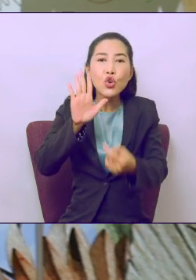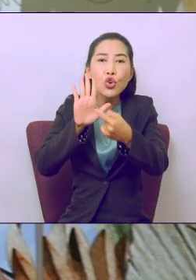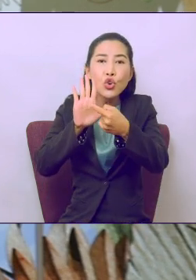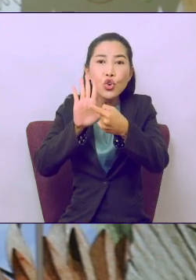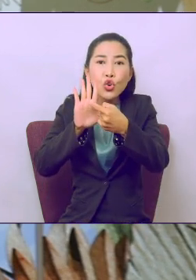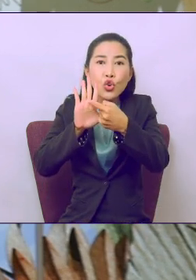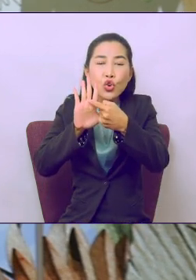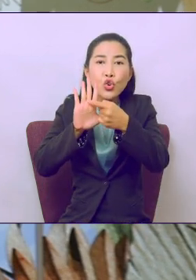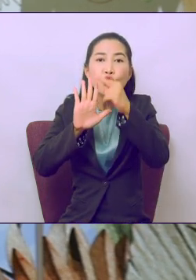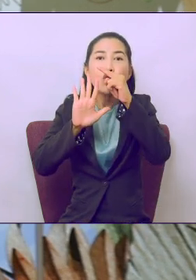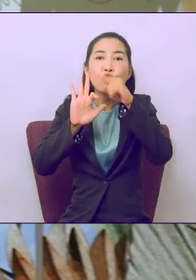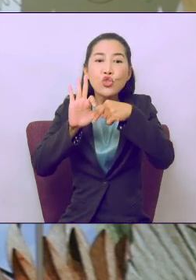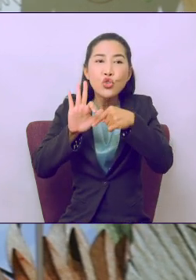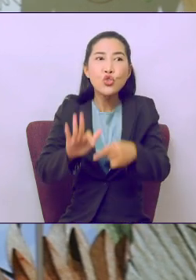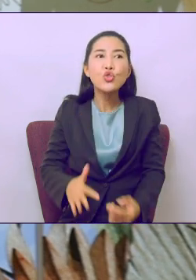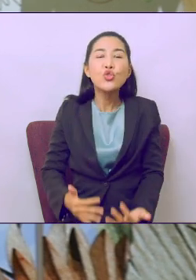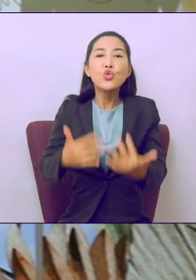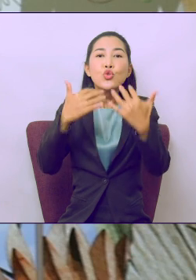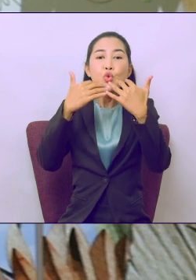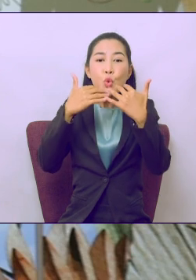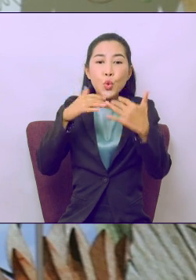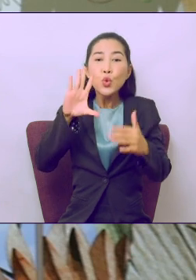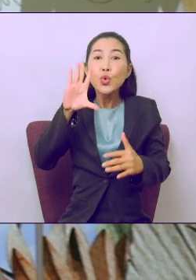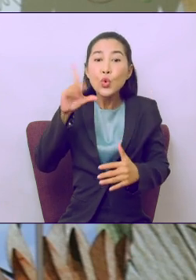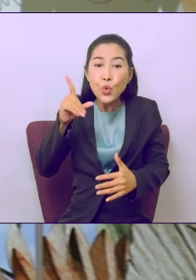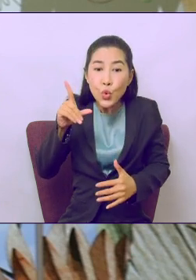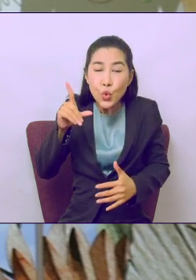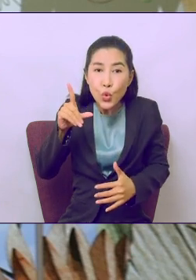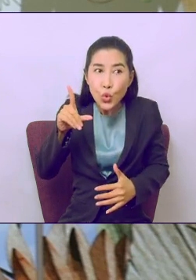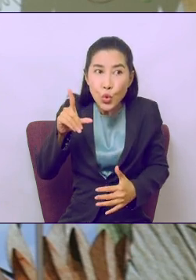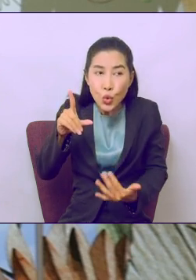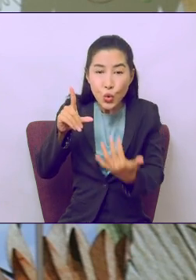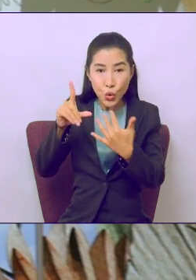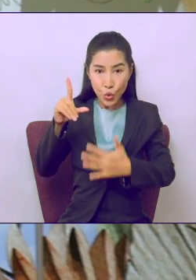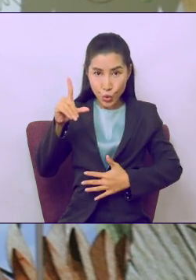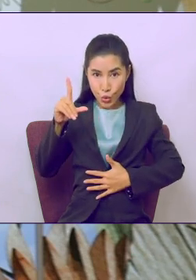ชูอ่าหายใจเข้าชู